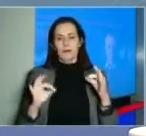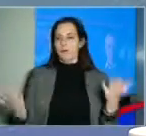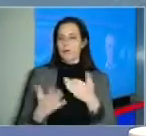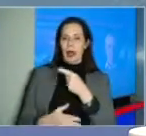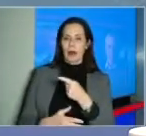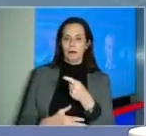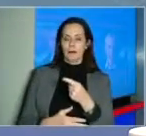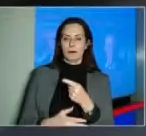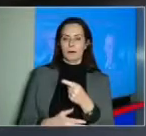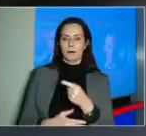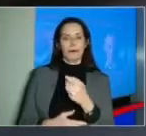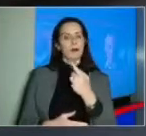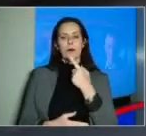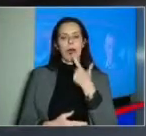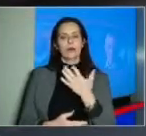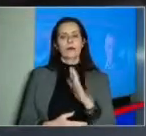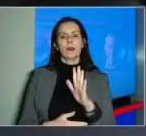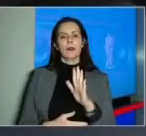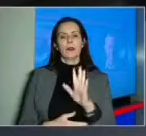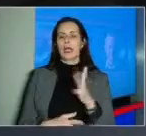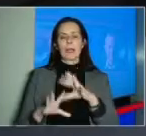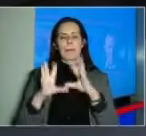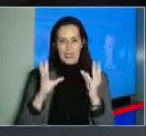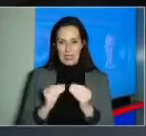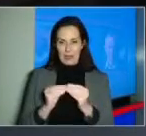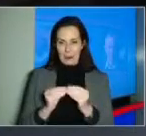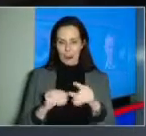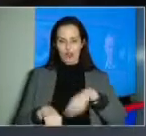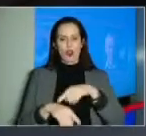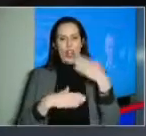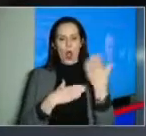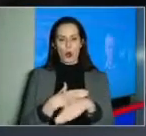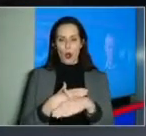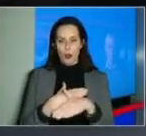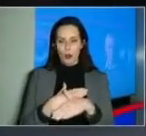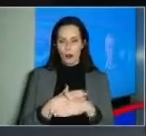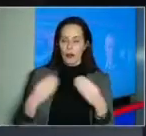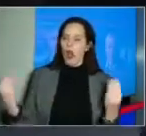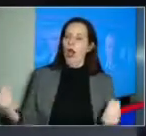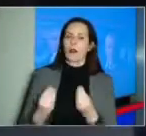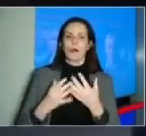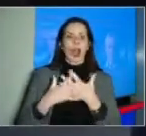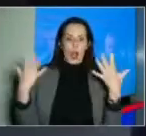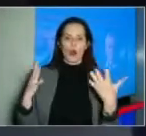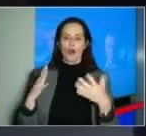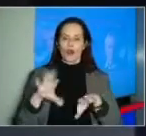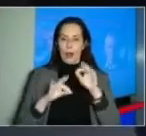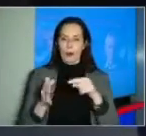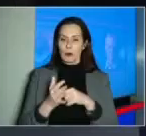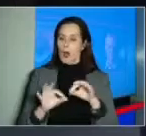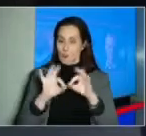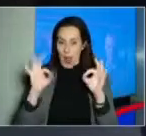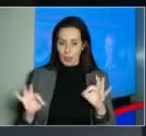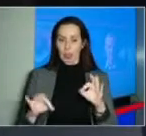את בשורה אחת, איך את מסכמת את השעות האחרונות? האירוע הפוליטי של מערכת הבחירות הזו, שלמעשה פותח